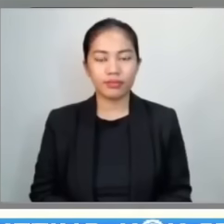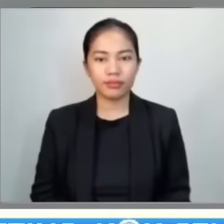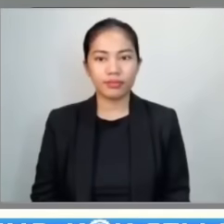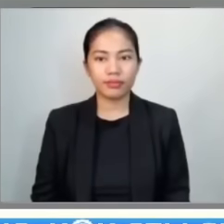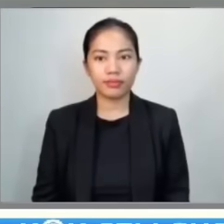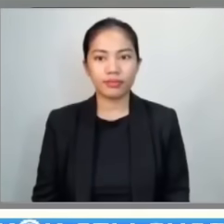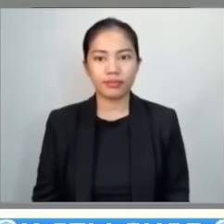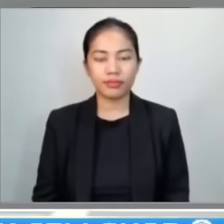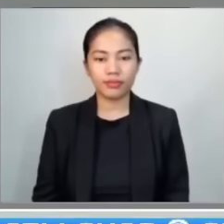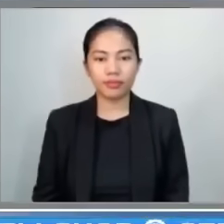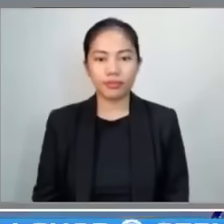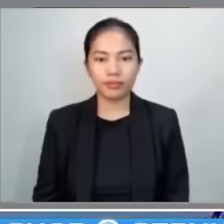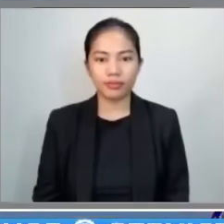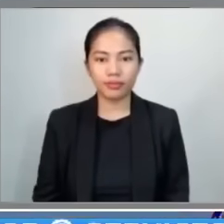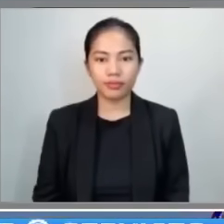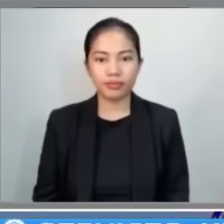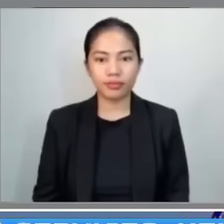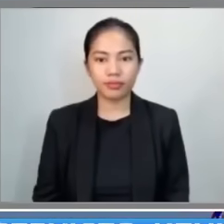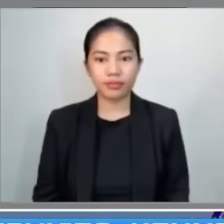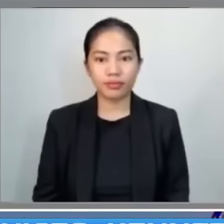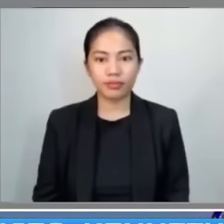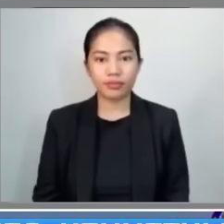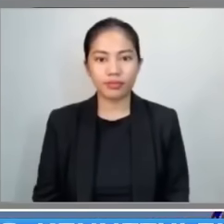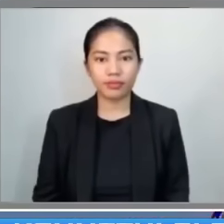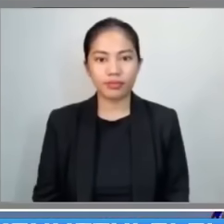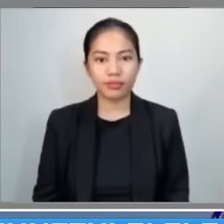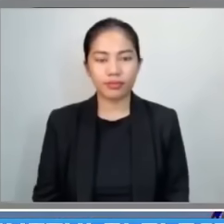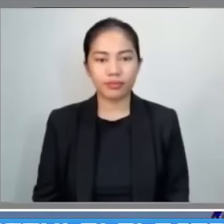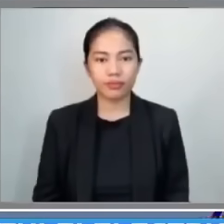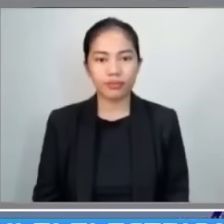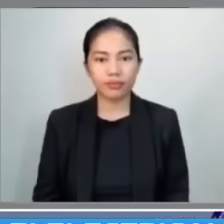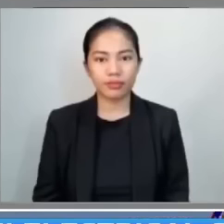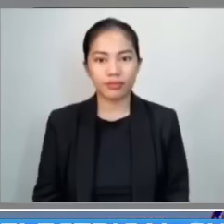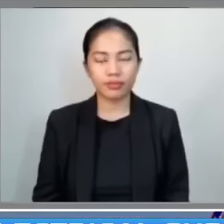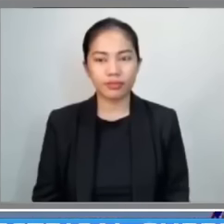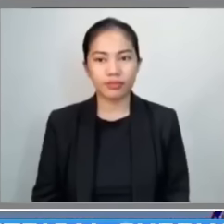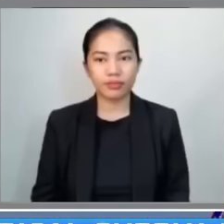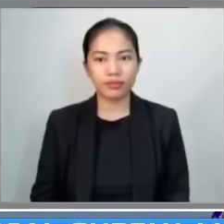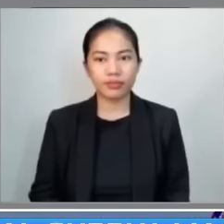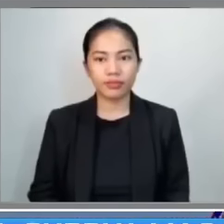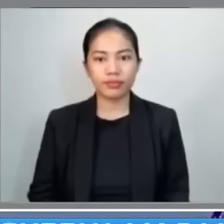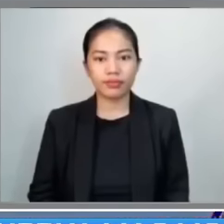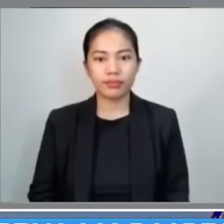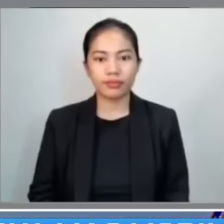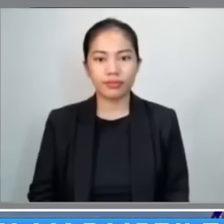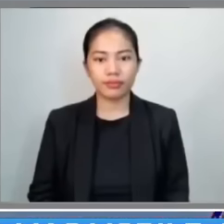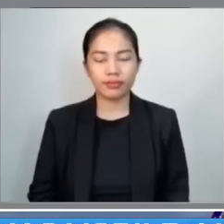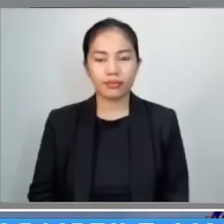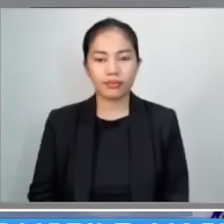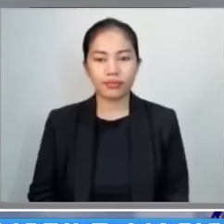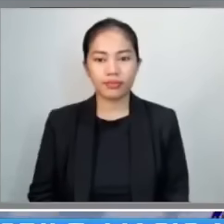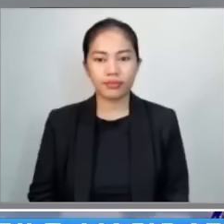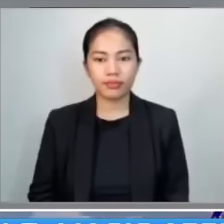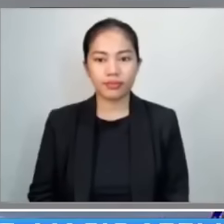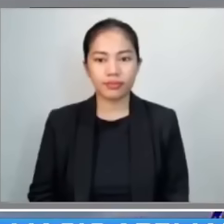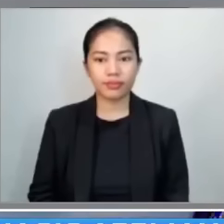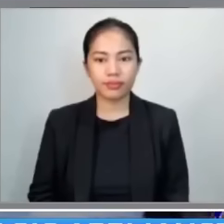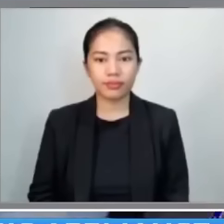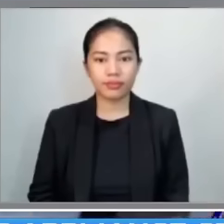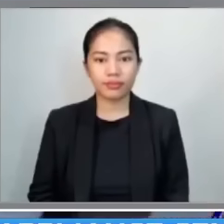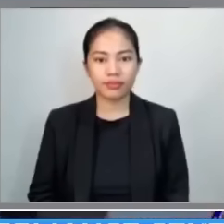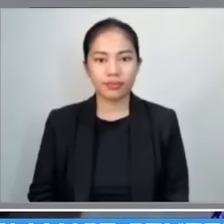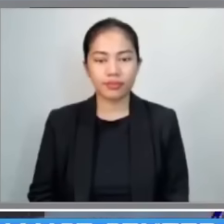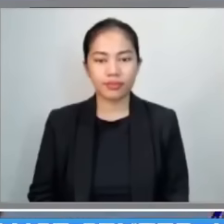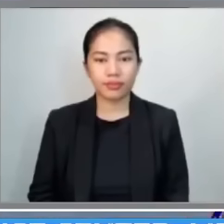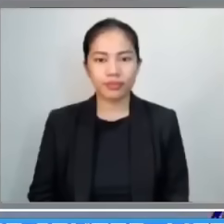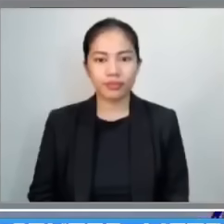eye in the sky mula sa taas sa 10,000 talampakan tanaw ng aircraft ang dalawang warship ng America at ang kasunod